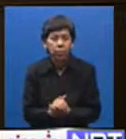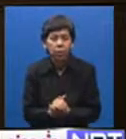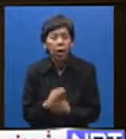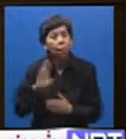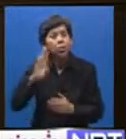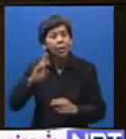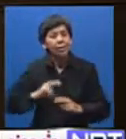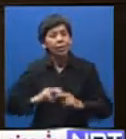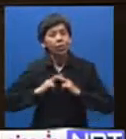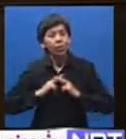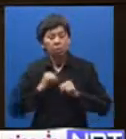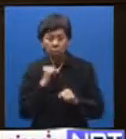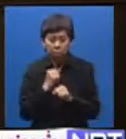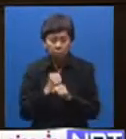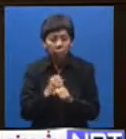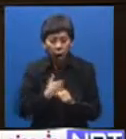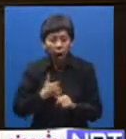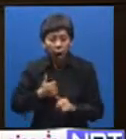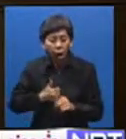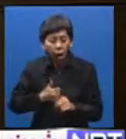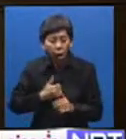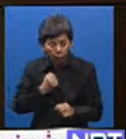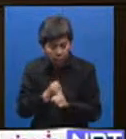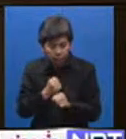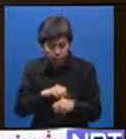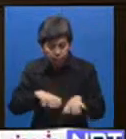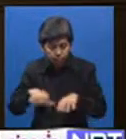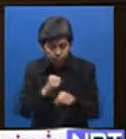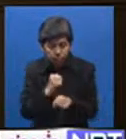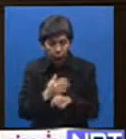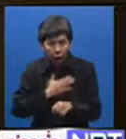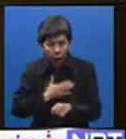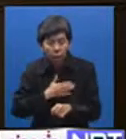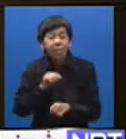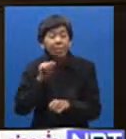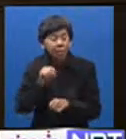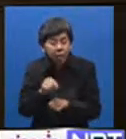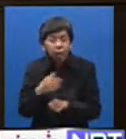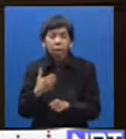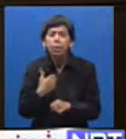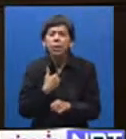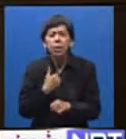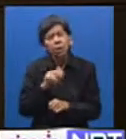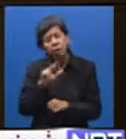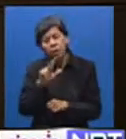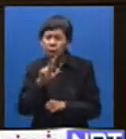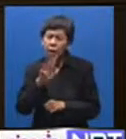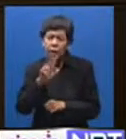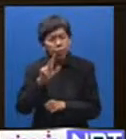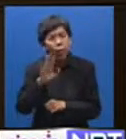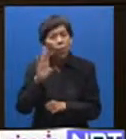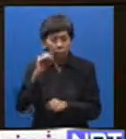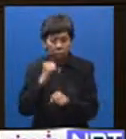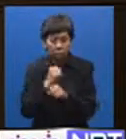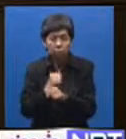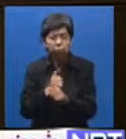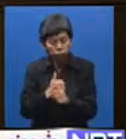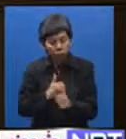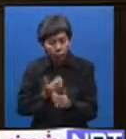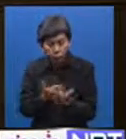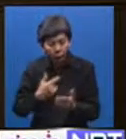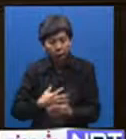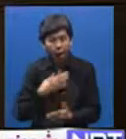อกชนที่เข้ามาประมูลงานตรงในเบื้องต้นตรงเนี้ยก็จะอยู่ที่ 3-4 บริษัทที่มาประมูลง